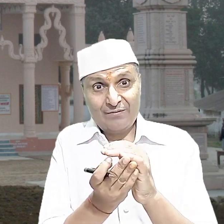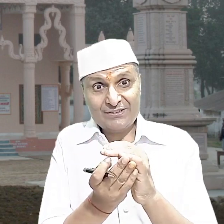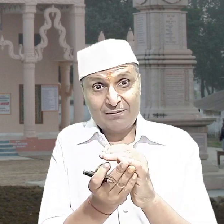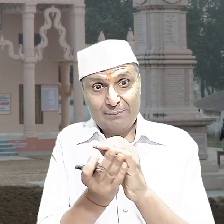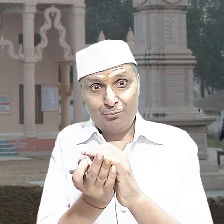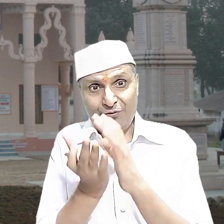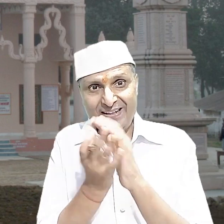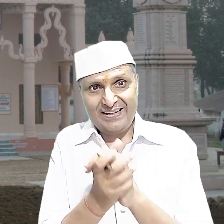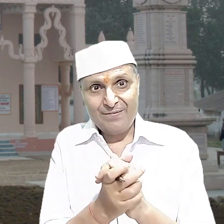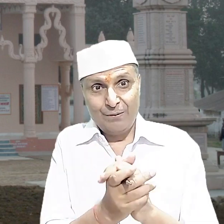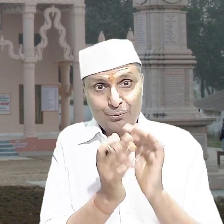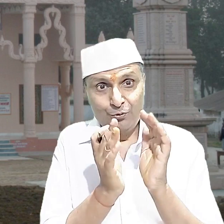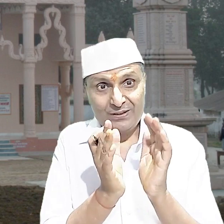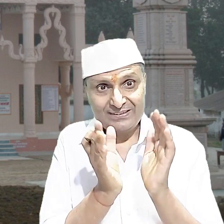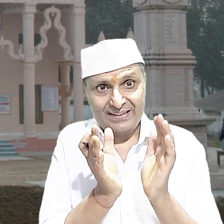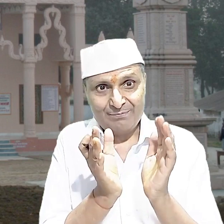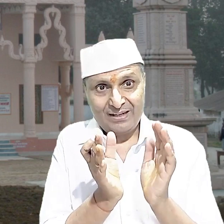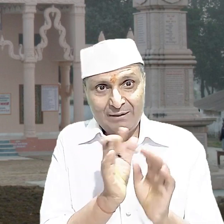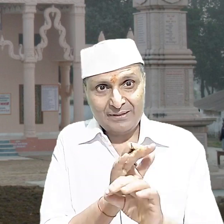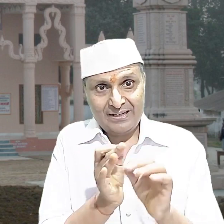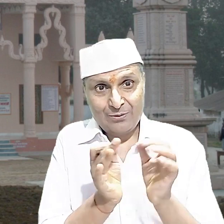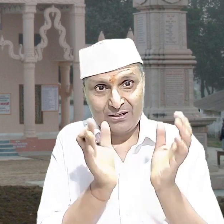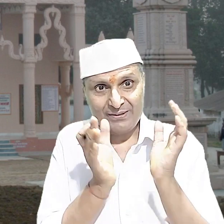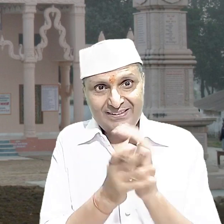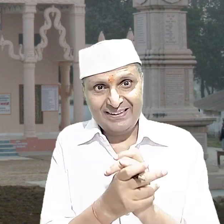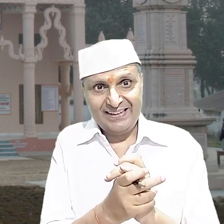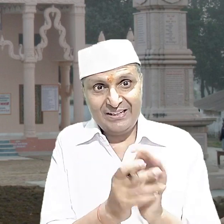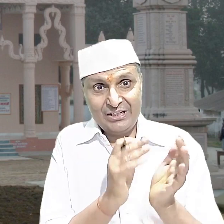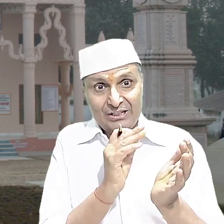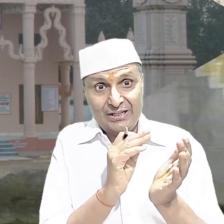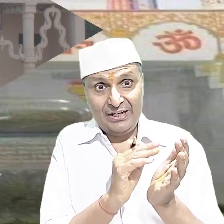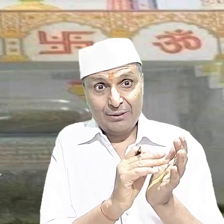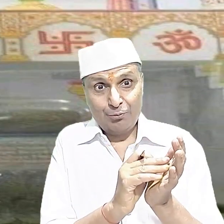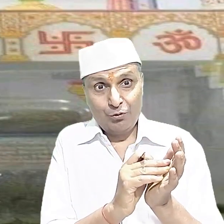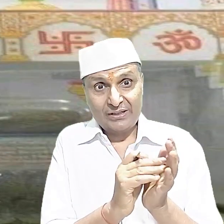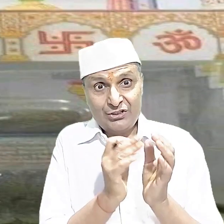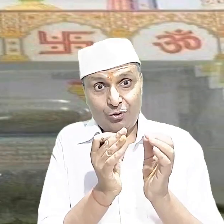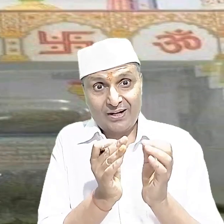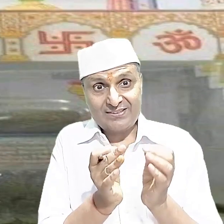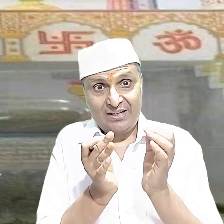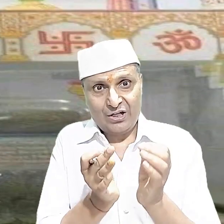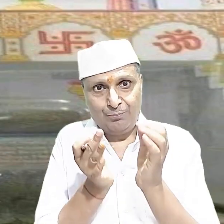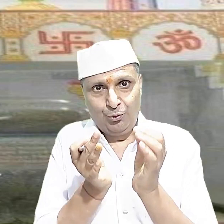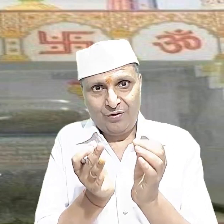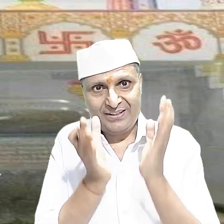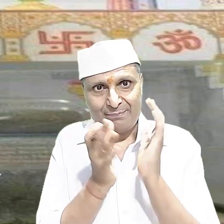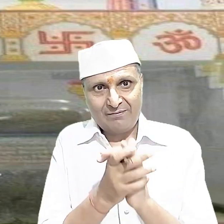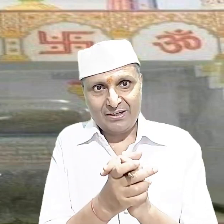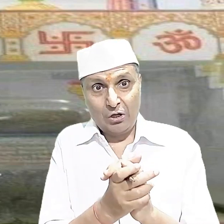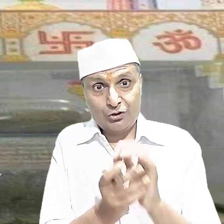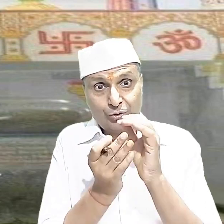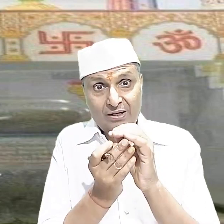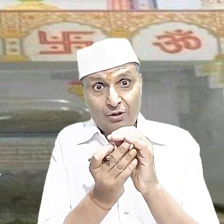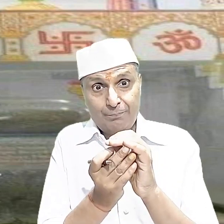2 लाख वर्ष के बाद पूर्व किया है, पूर्व जानते हैं आप, आपके कैलकुलेटर में गिनती नहीं आएगी। एक पूर्व होता है 84 लाख पूर्वांग के